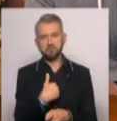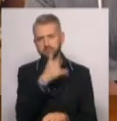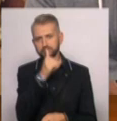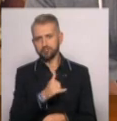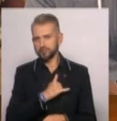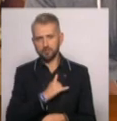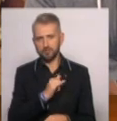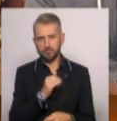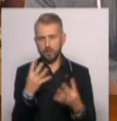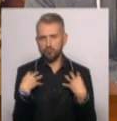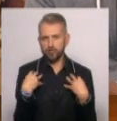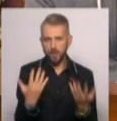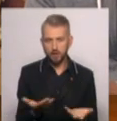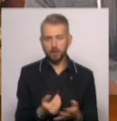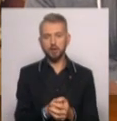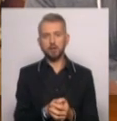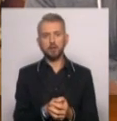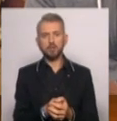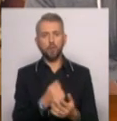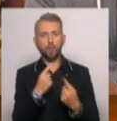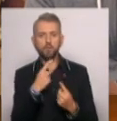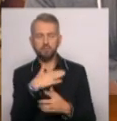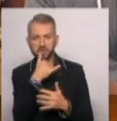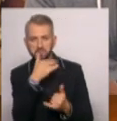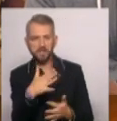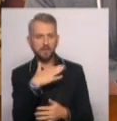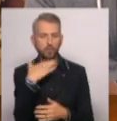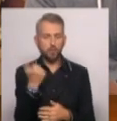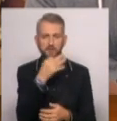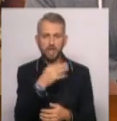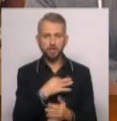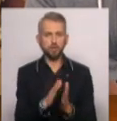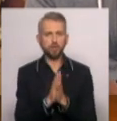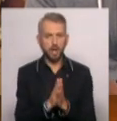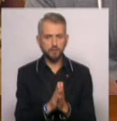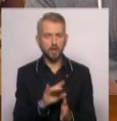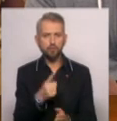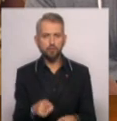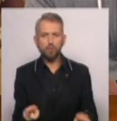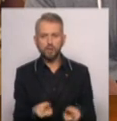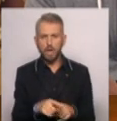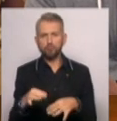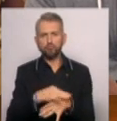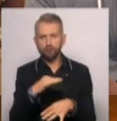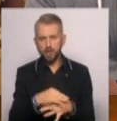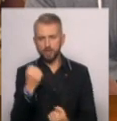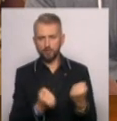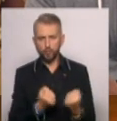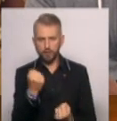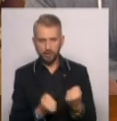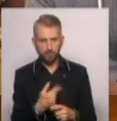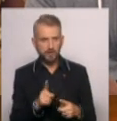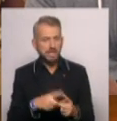Далі Тимчук зі мною говорити не зміг, не захотів, верніше. Скажіть, будь ласка, чому так знущається водій, це столичний